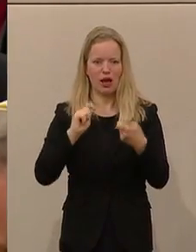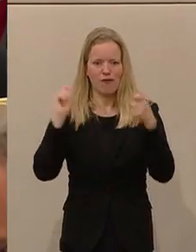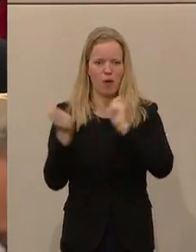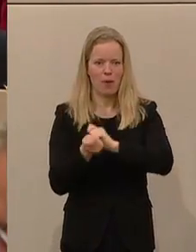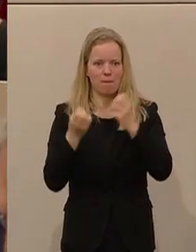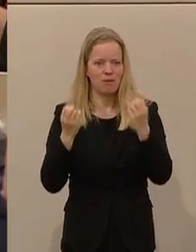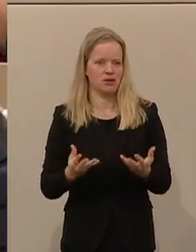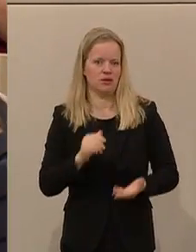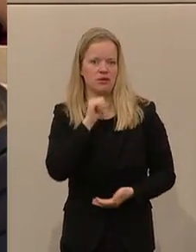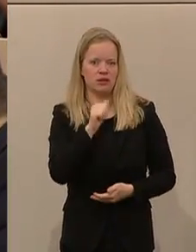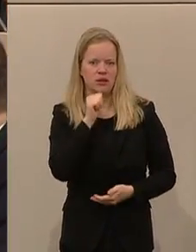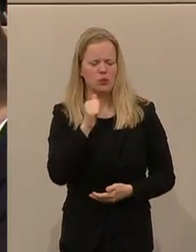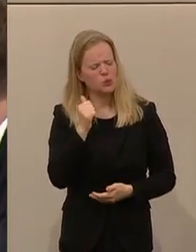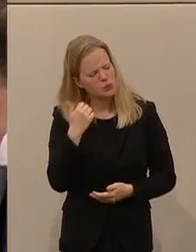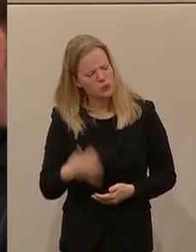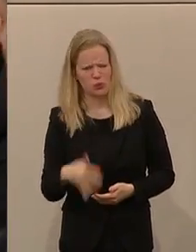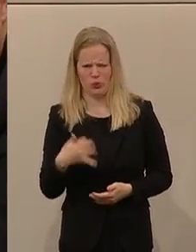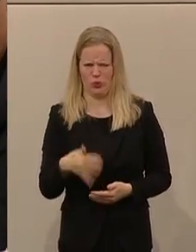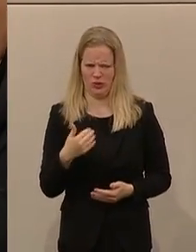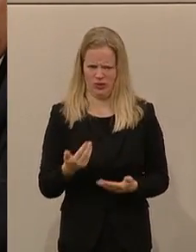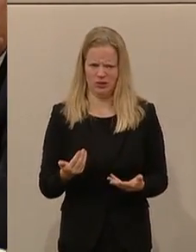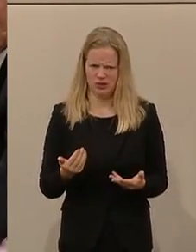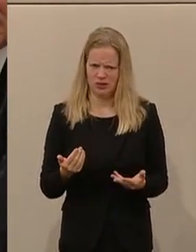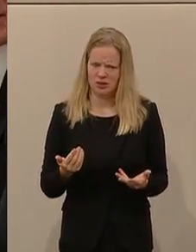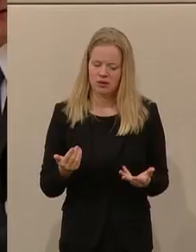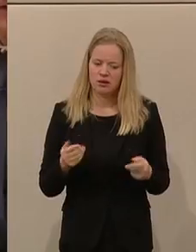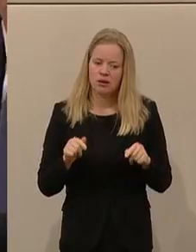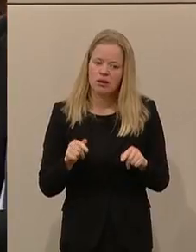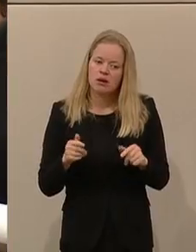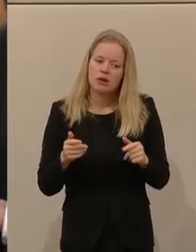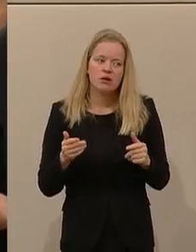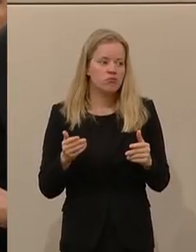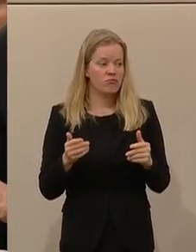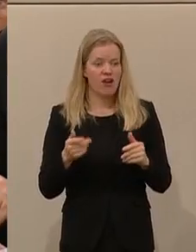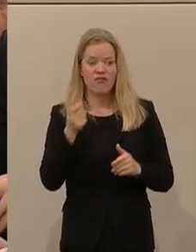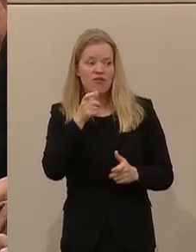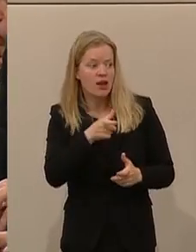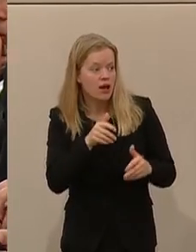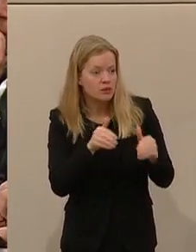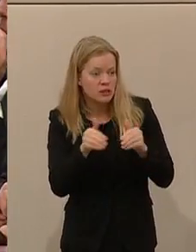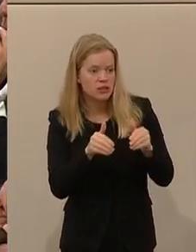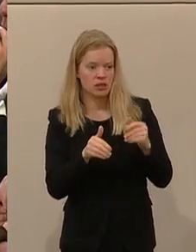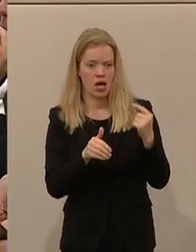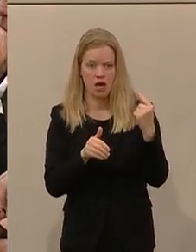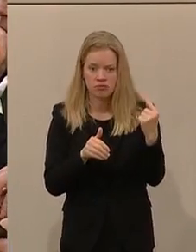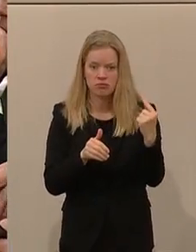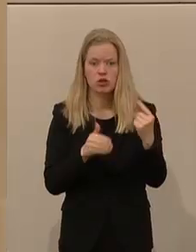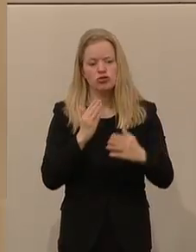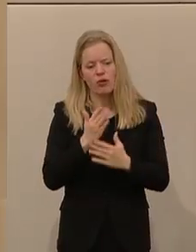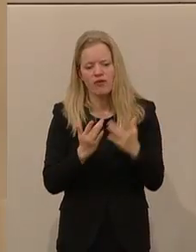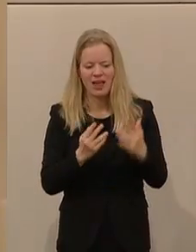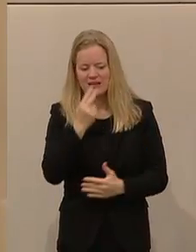Schmerz. Es ist, glaube ich, irgendwie erkannt worden, Herr Finanzminister, dass Sie